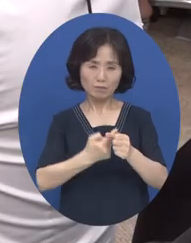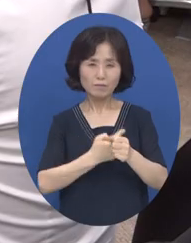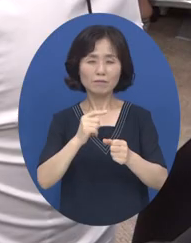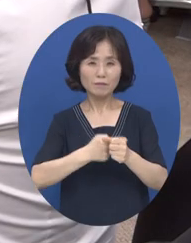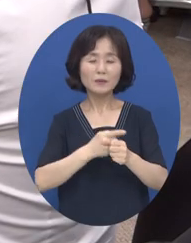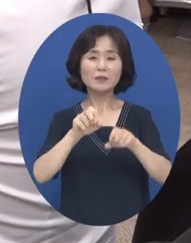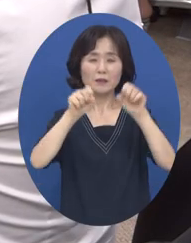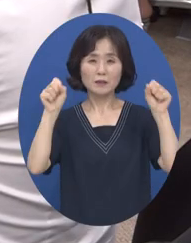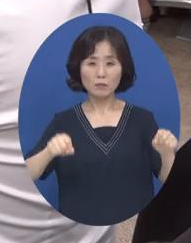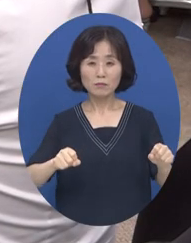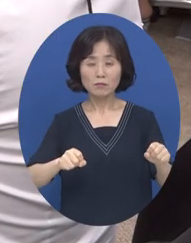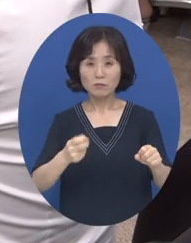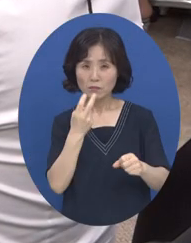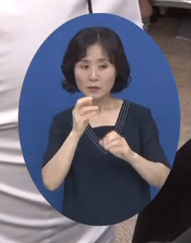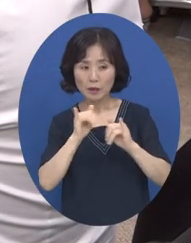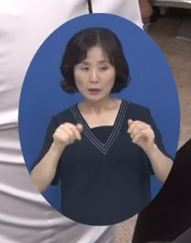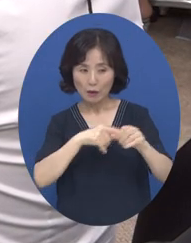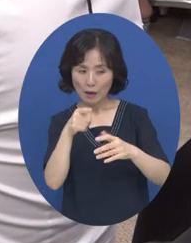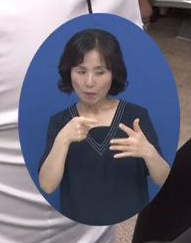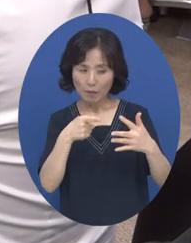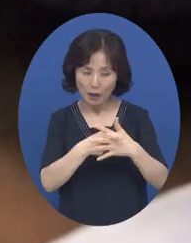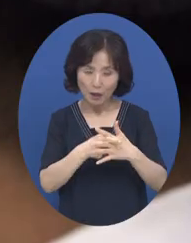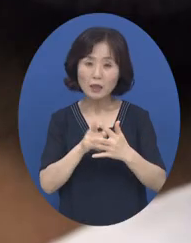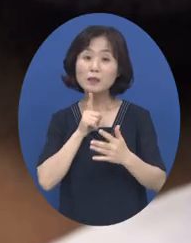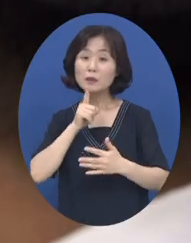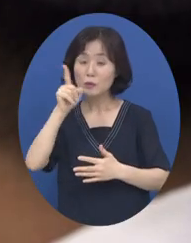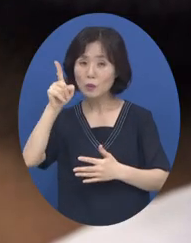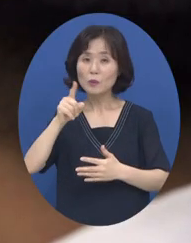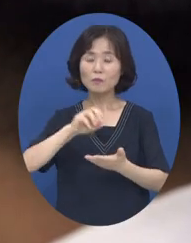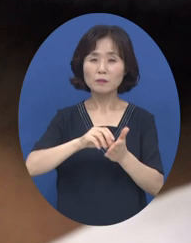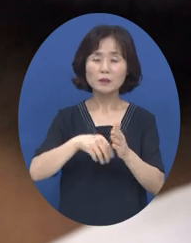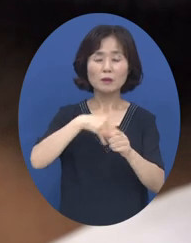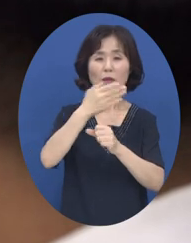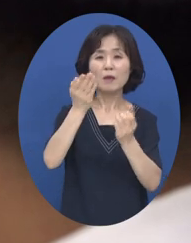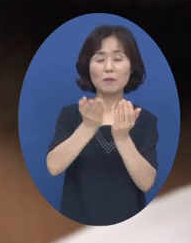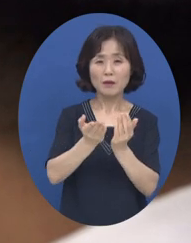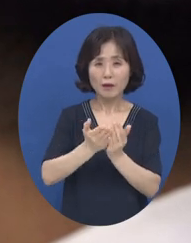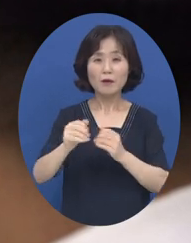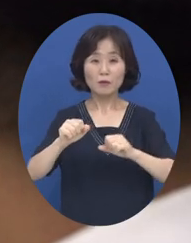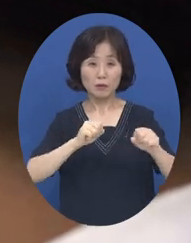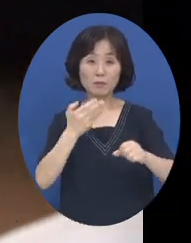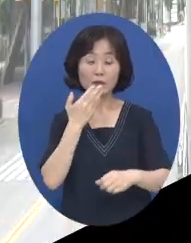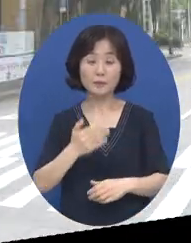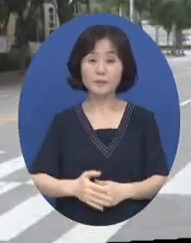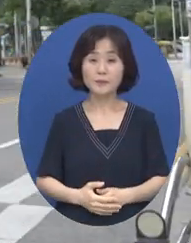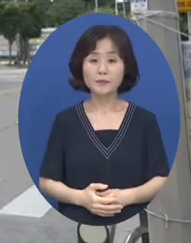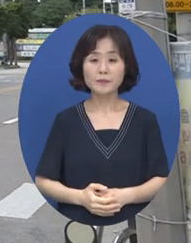통해 관제요원은 상황을 판단하고 신고를 하는 등 적절한 조치를 할 수 있었습니다.